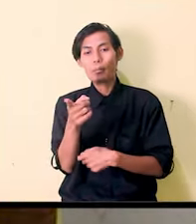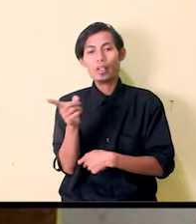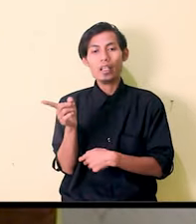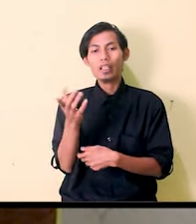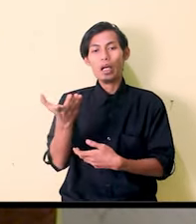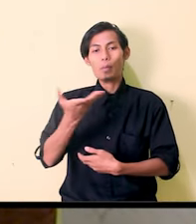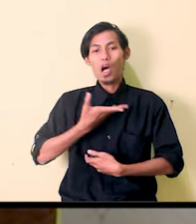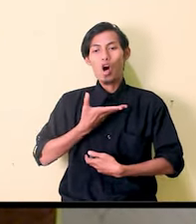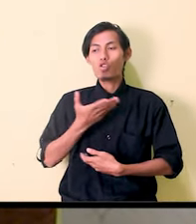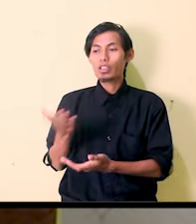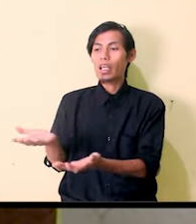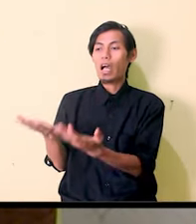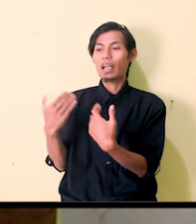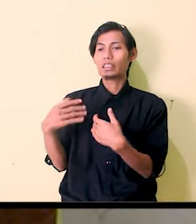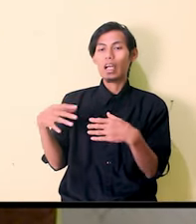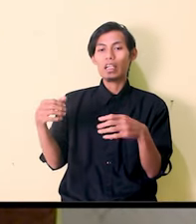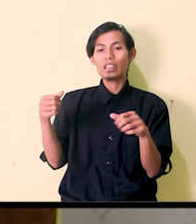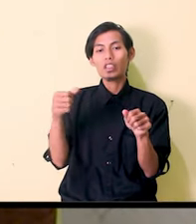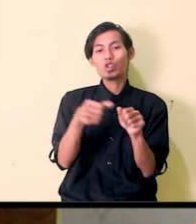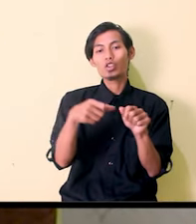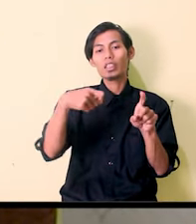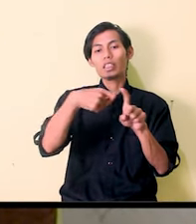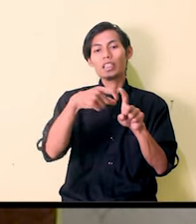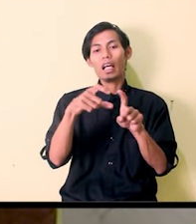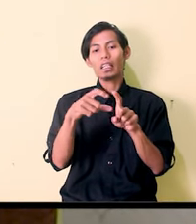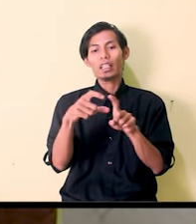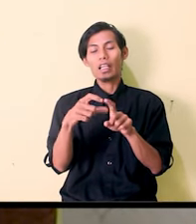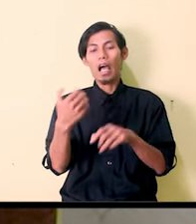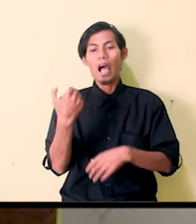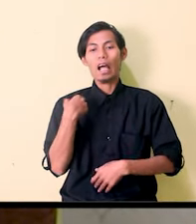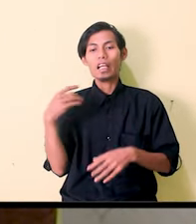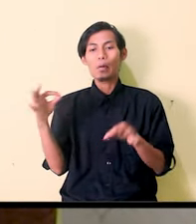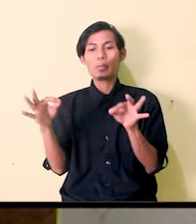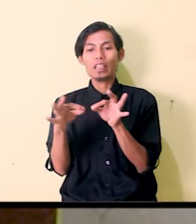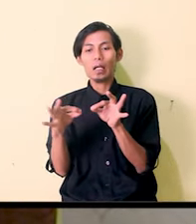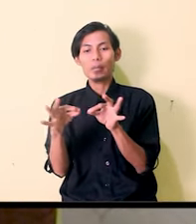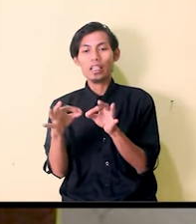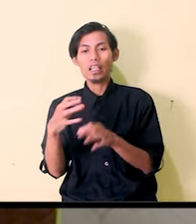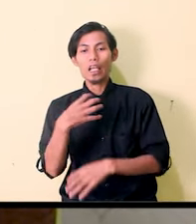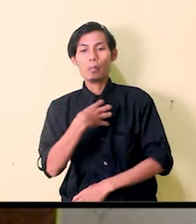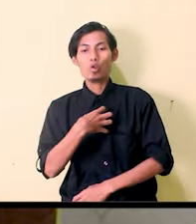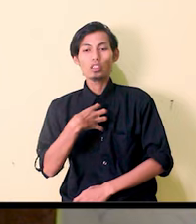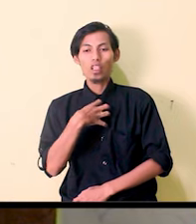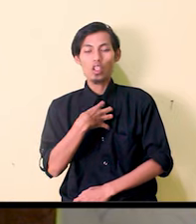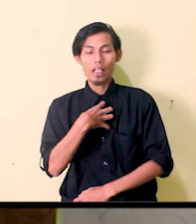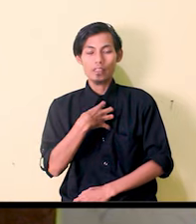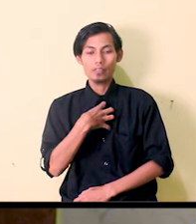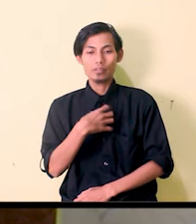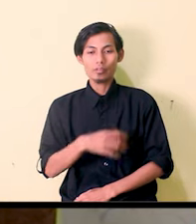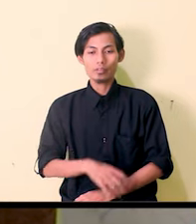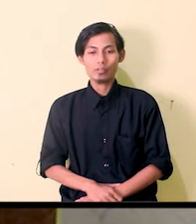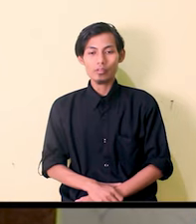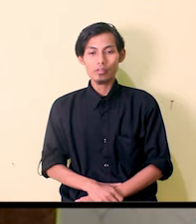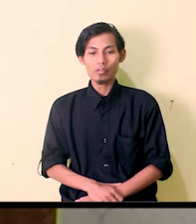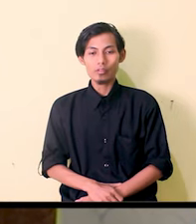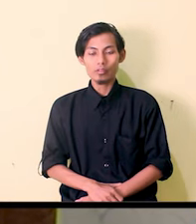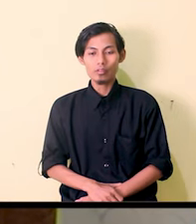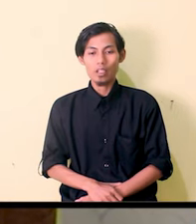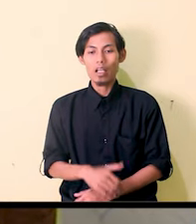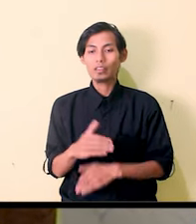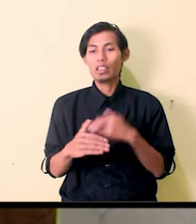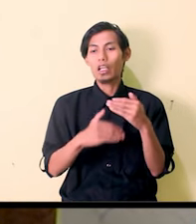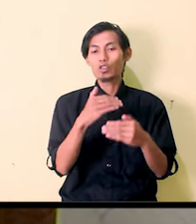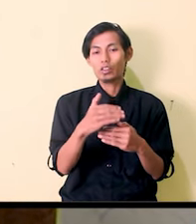ada pendekatan-pendekatan emosional ya Wah iya kemudian Pak n upaya-upaya apa pak yang